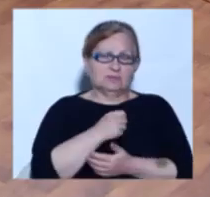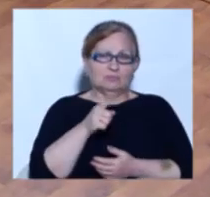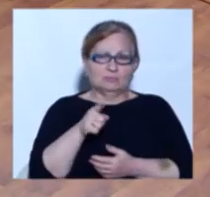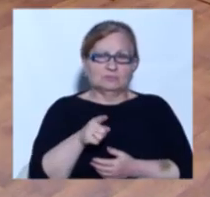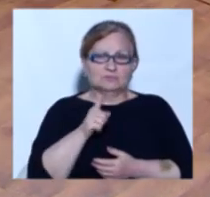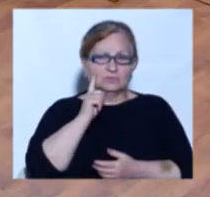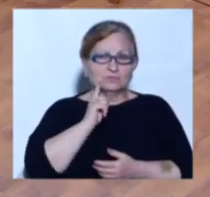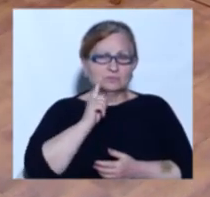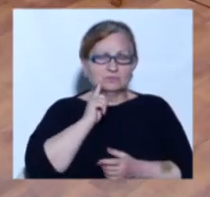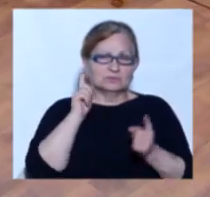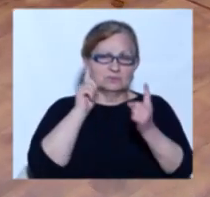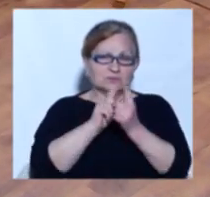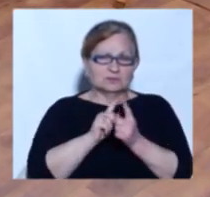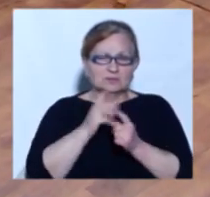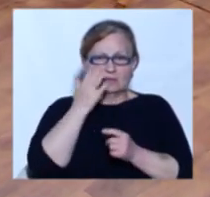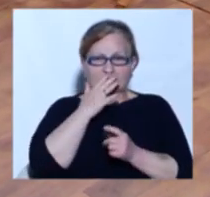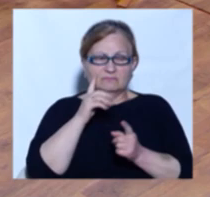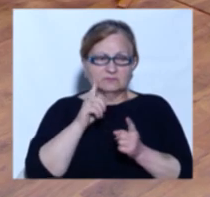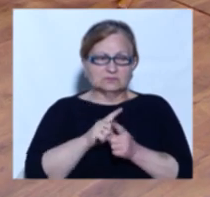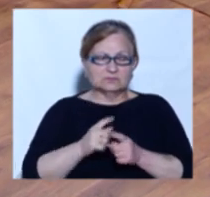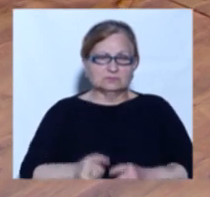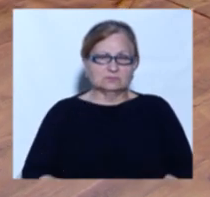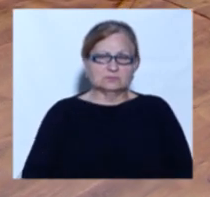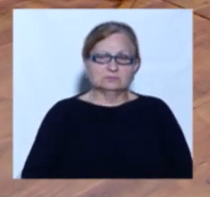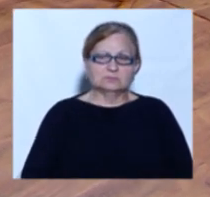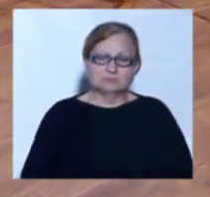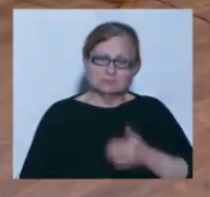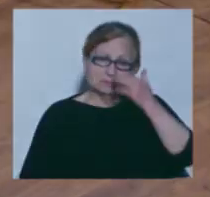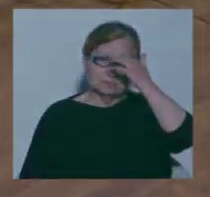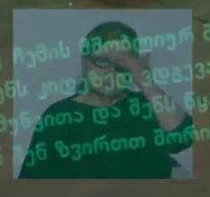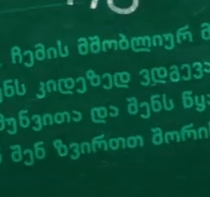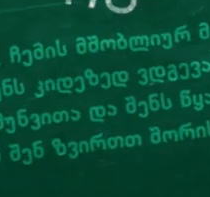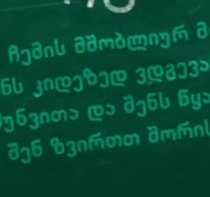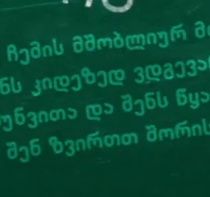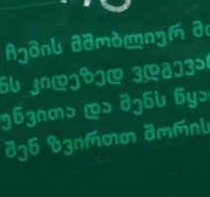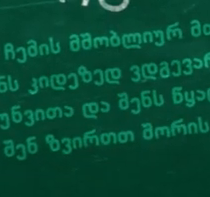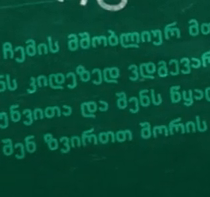დროებით, შევხვდებით შემდეგ გაკვეთილზე. Thank you.